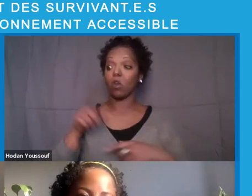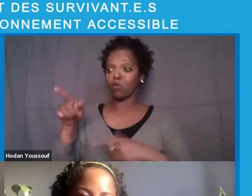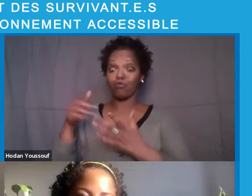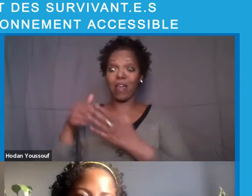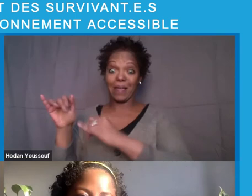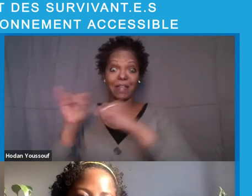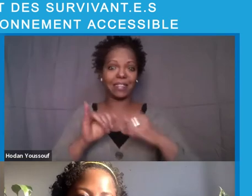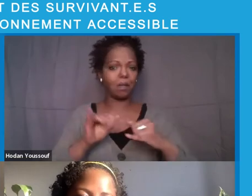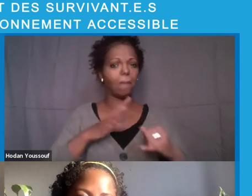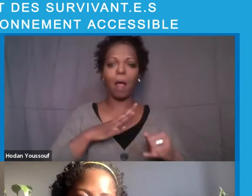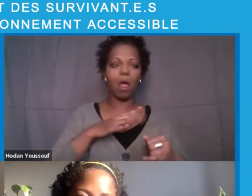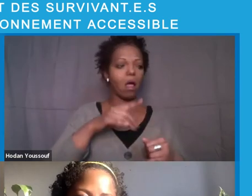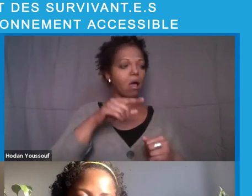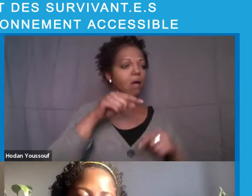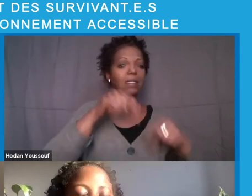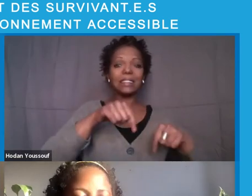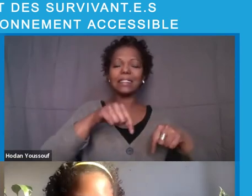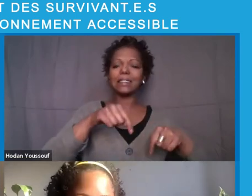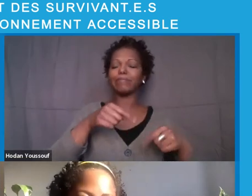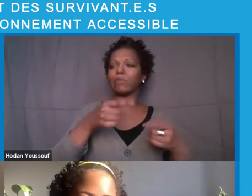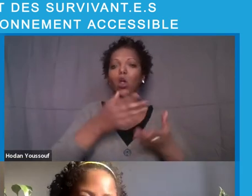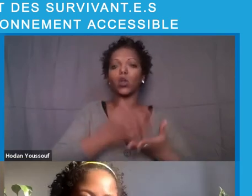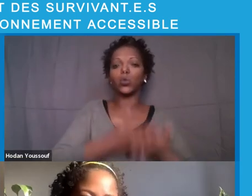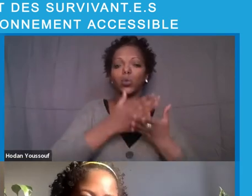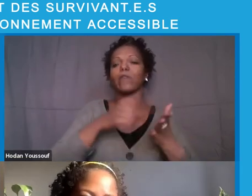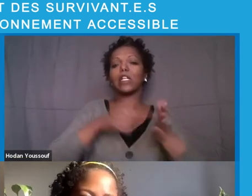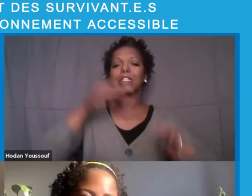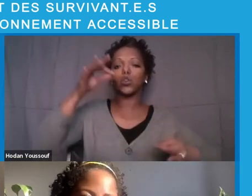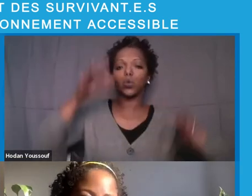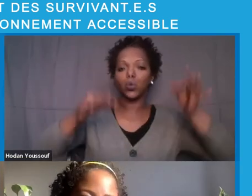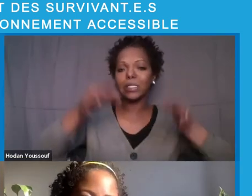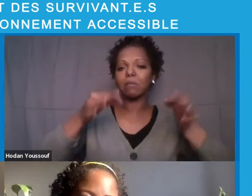l'éducation et à la scolarité. À l'éducation et la sécurité.